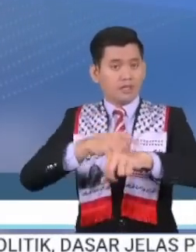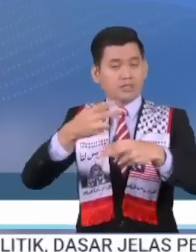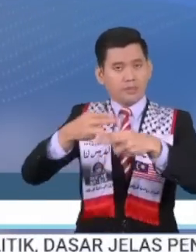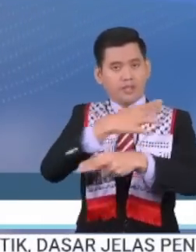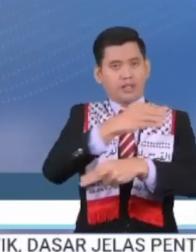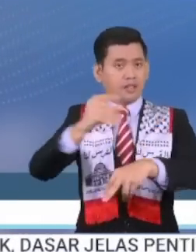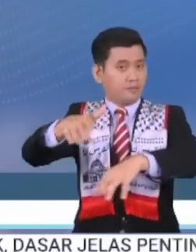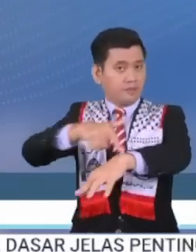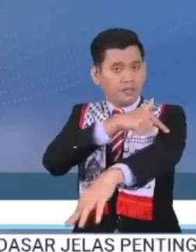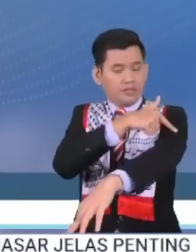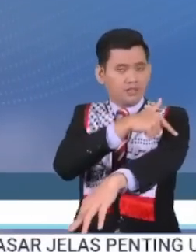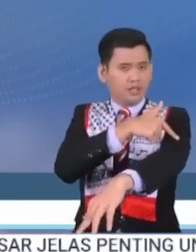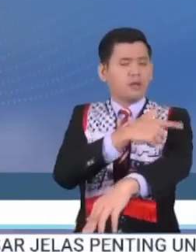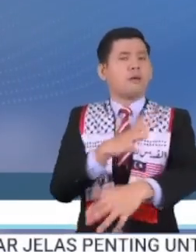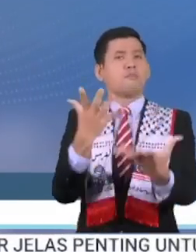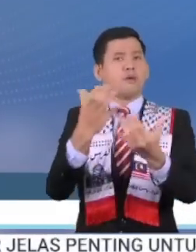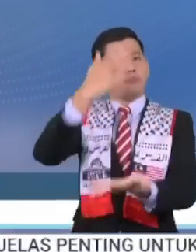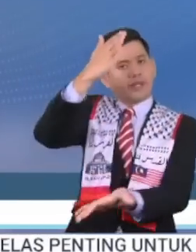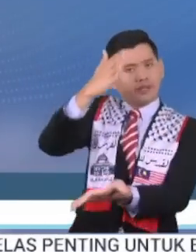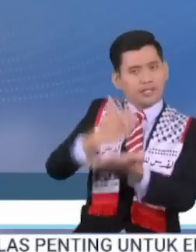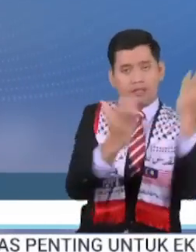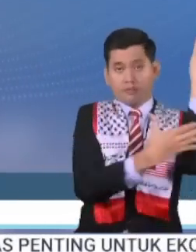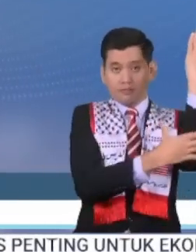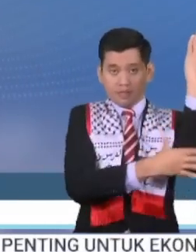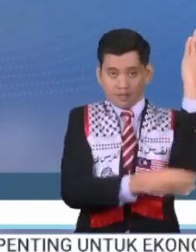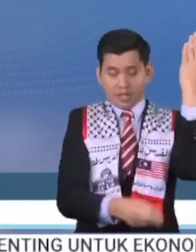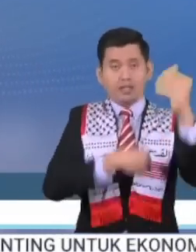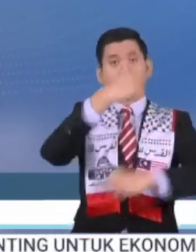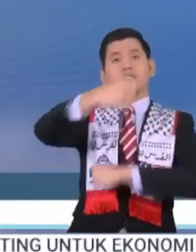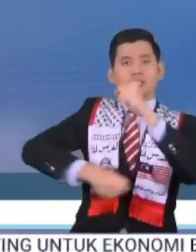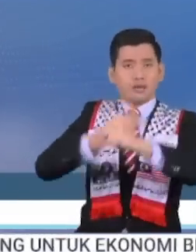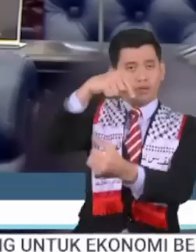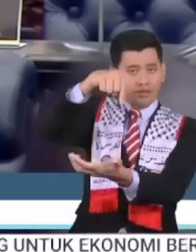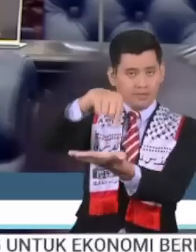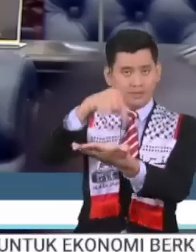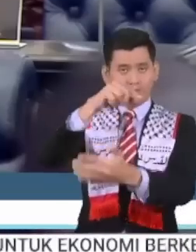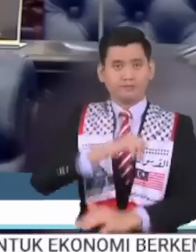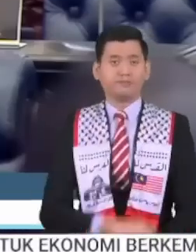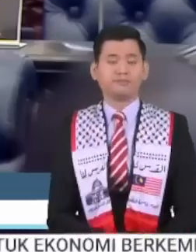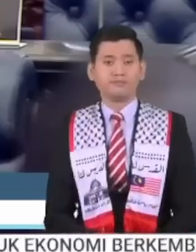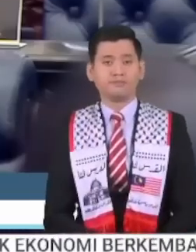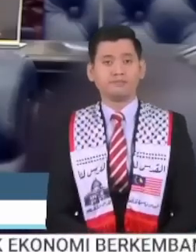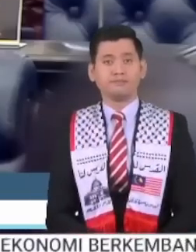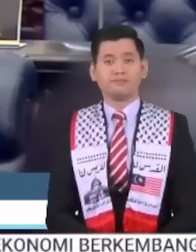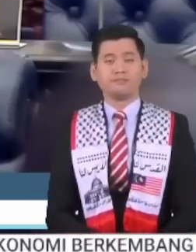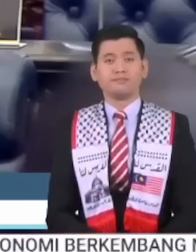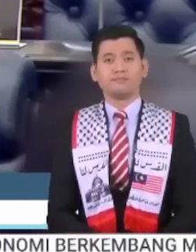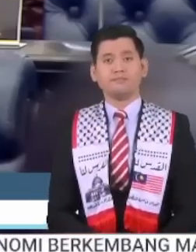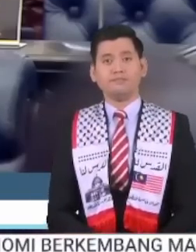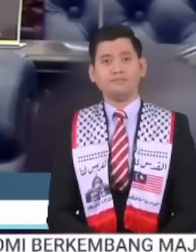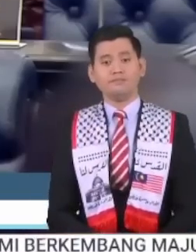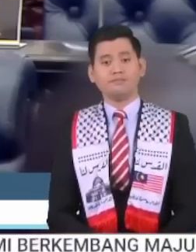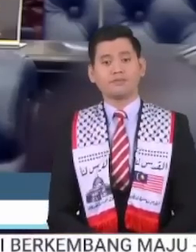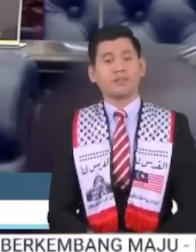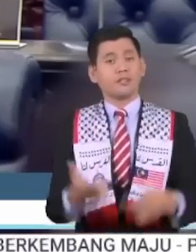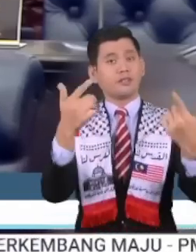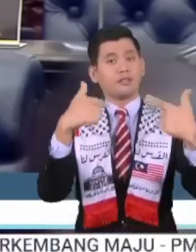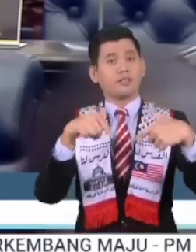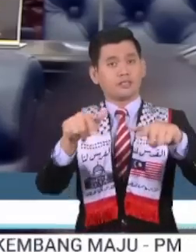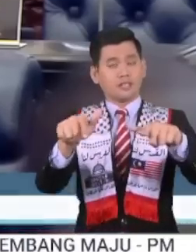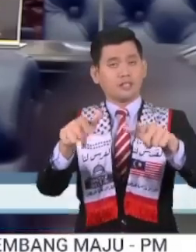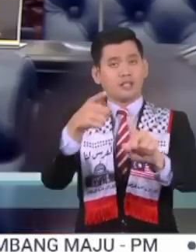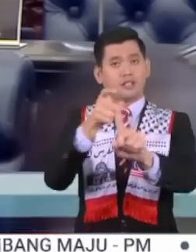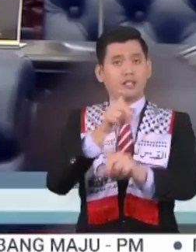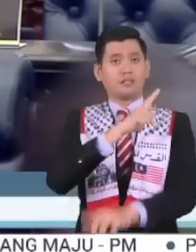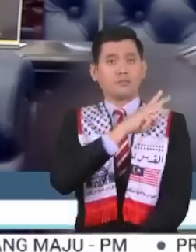usaha menoktahkan kemiskinan Tegar tahun ini. yang dilaksanakan